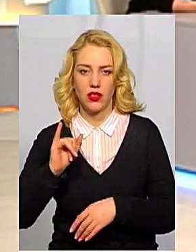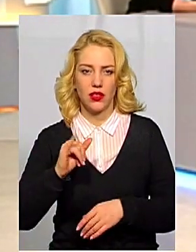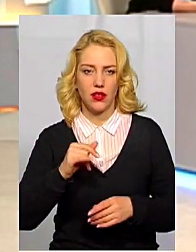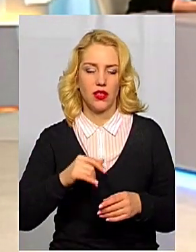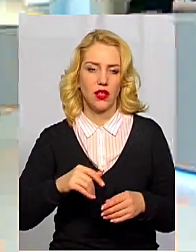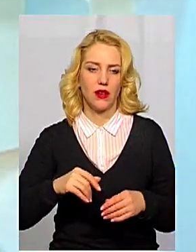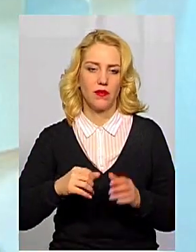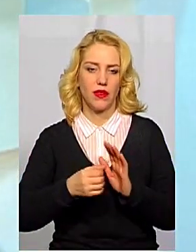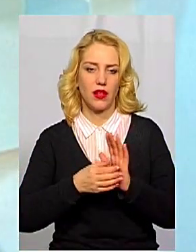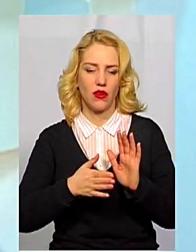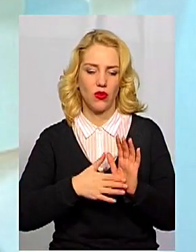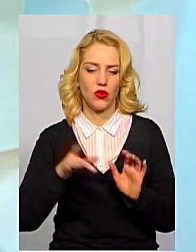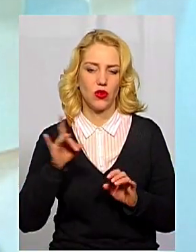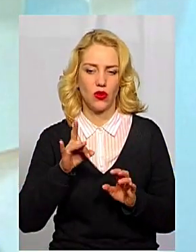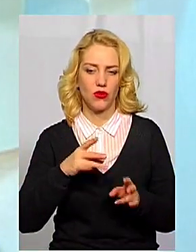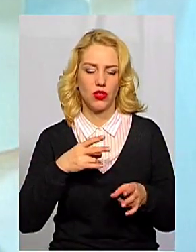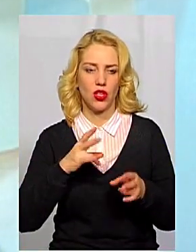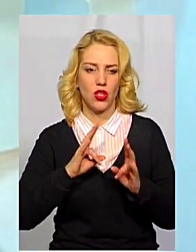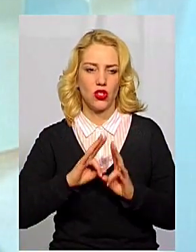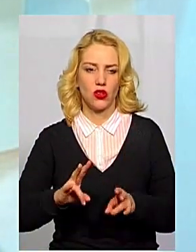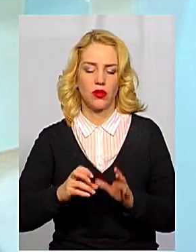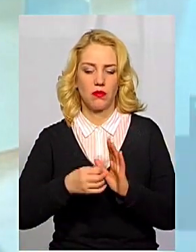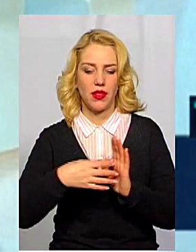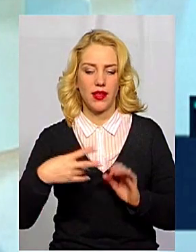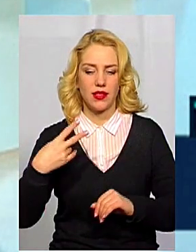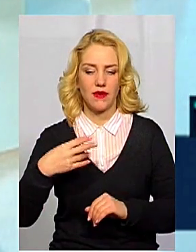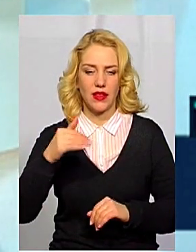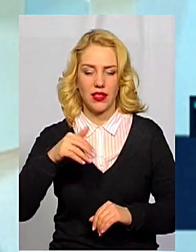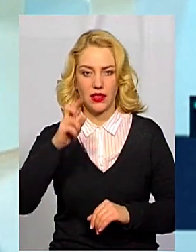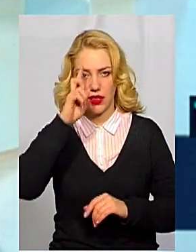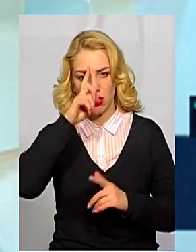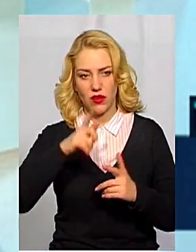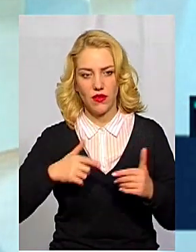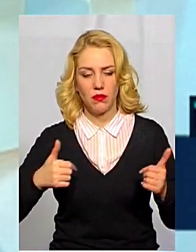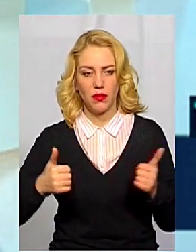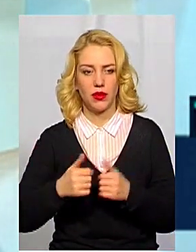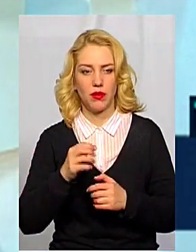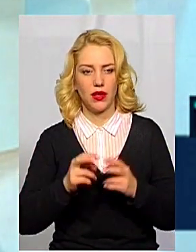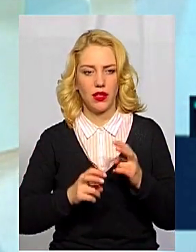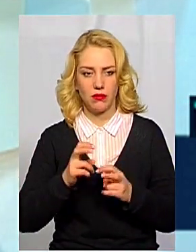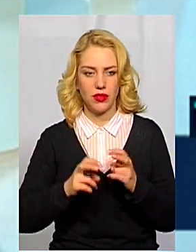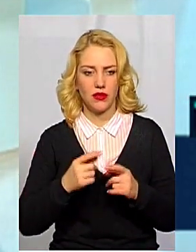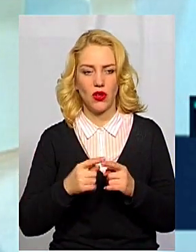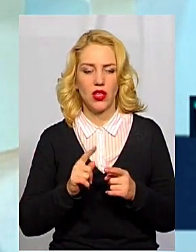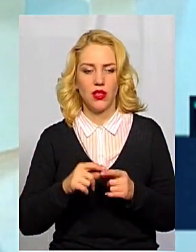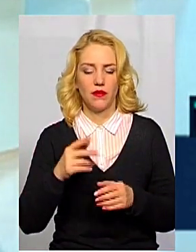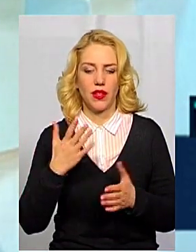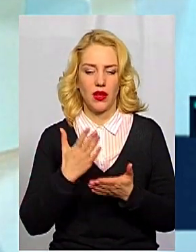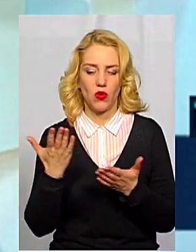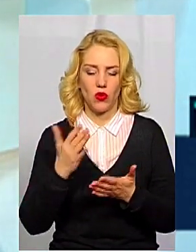скажімо, розміри шкоди. От 15-20 тисяч на державне підприємство, яке має площу так само десь 20 тисяч гектарів. Це,